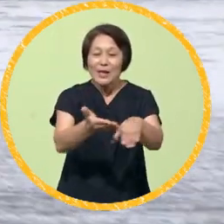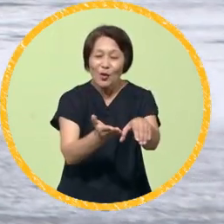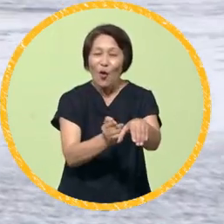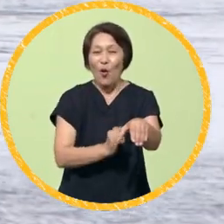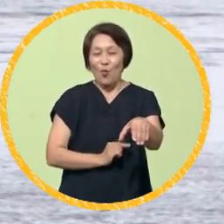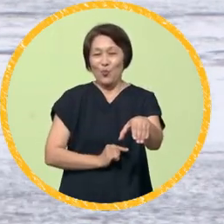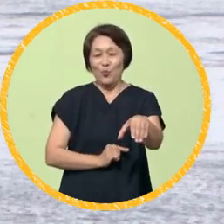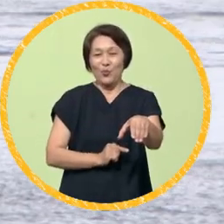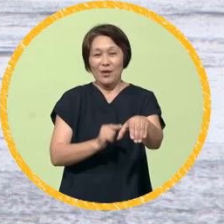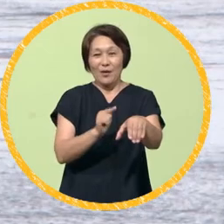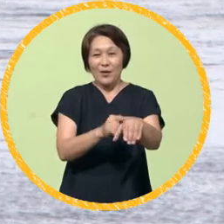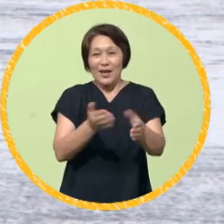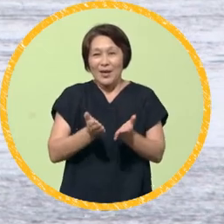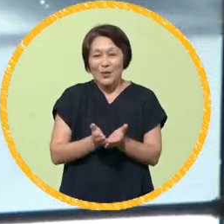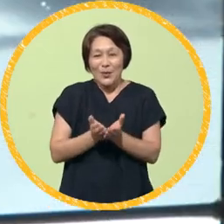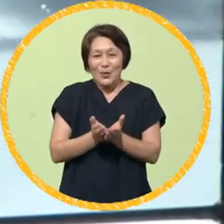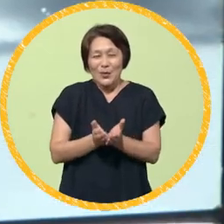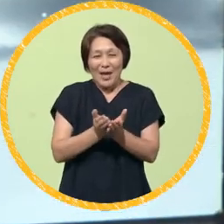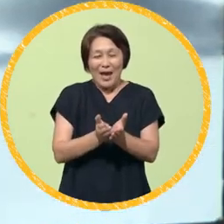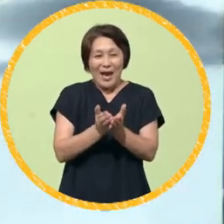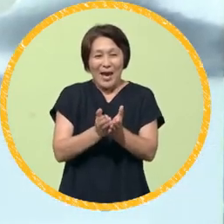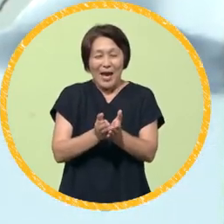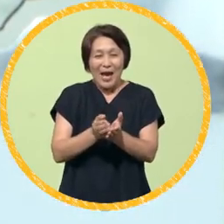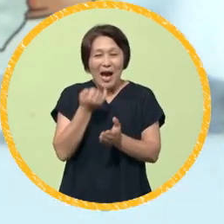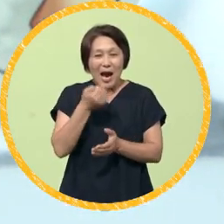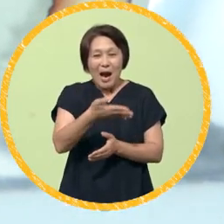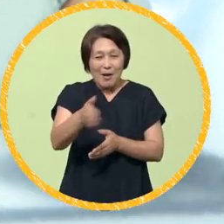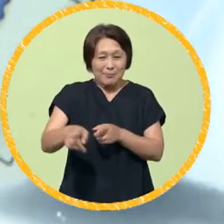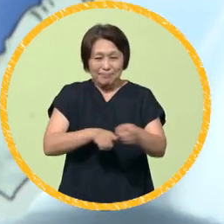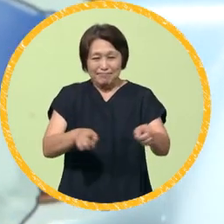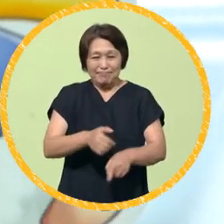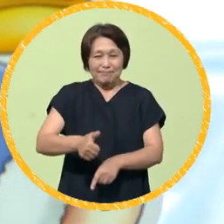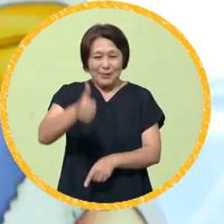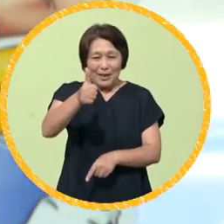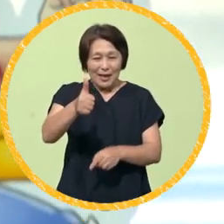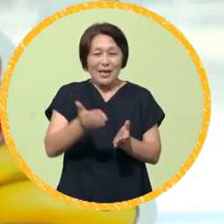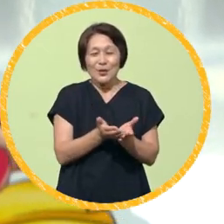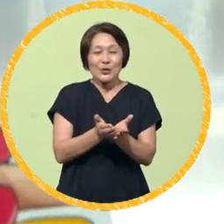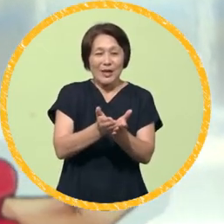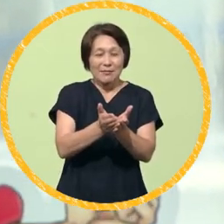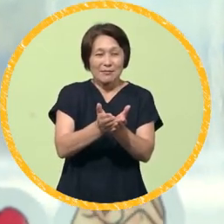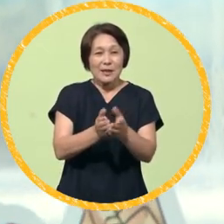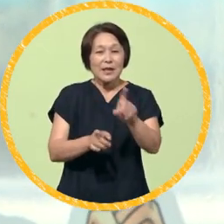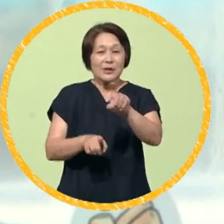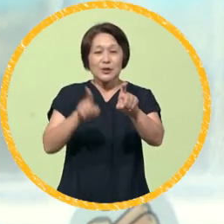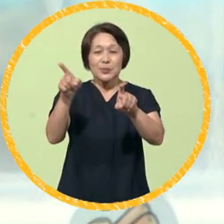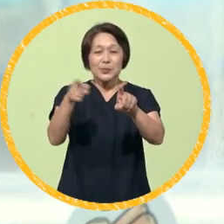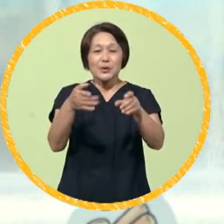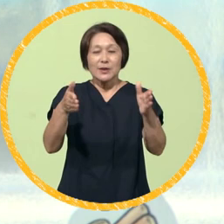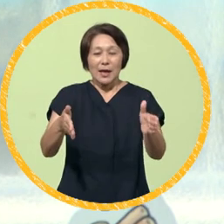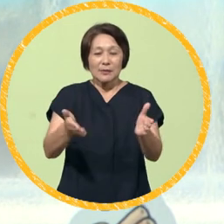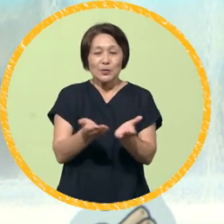さあこの船ですね、もう海賊船ですよ。 そう で、はい、約10分間乗るって、